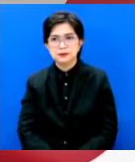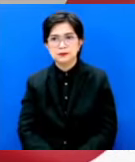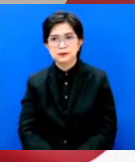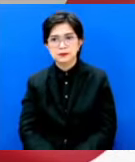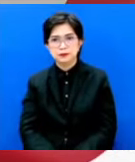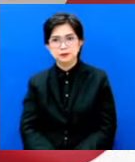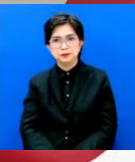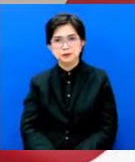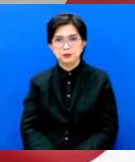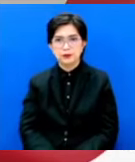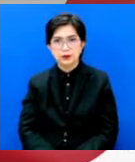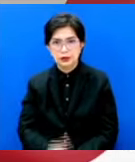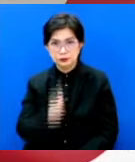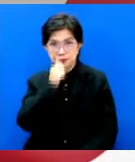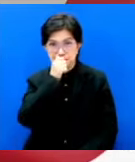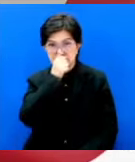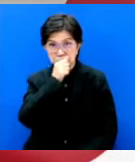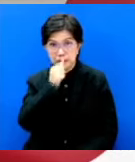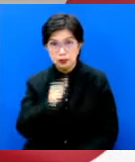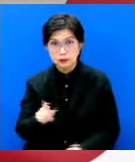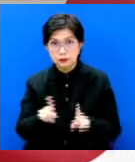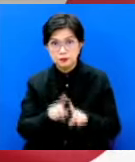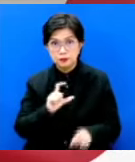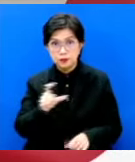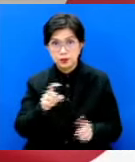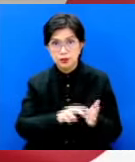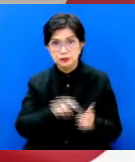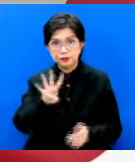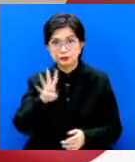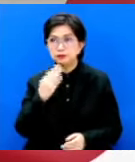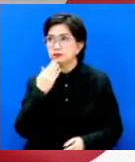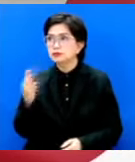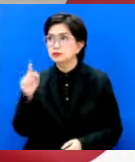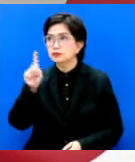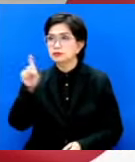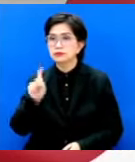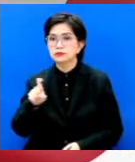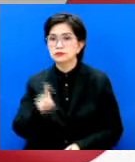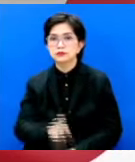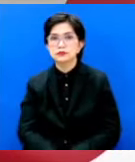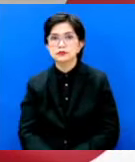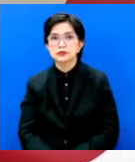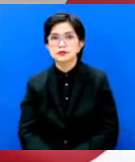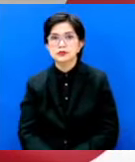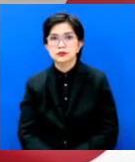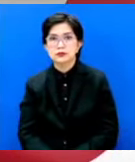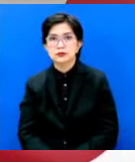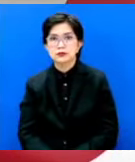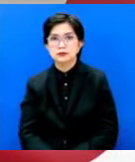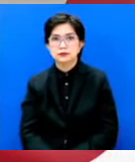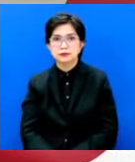Oke,terimakasih.Sekarang giliranpasangankandidatnomor4untukbertanyakepada pasangankandidatnomor3.Andapunyawaktu1 menit.